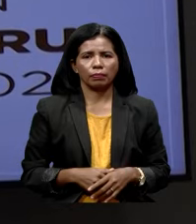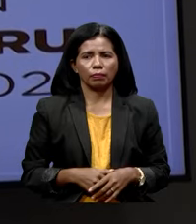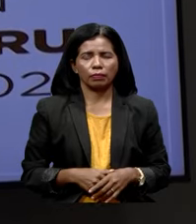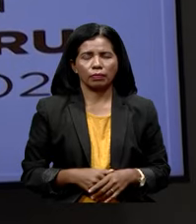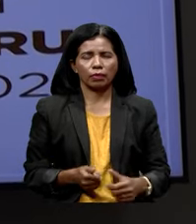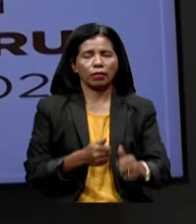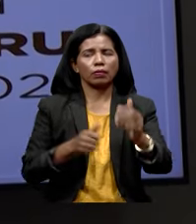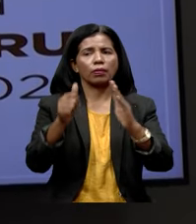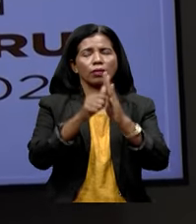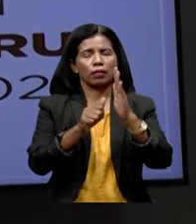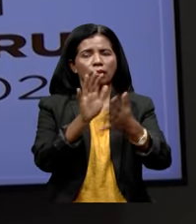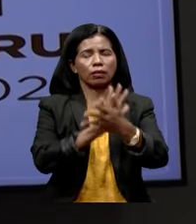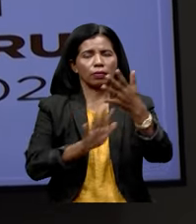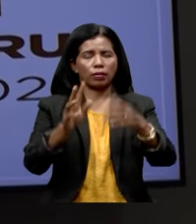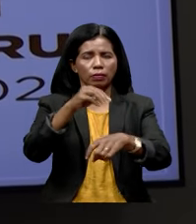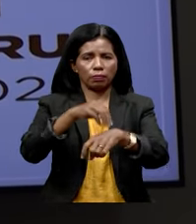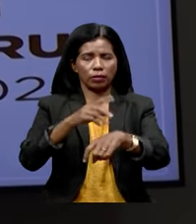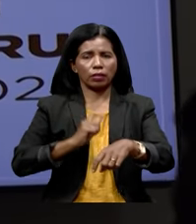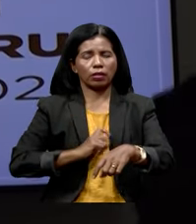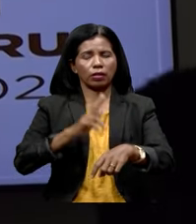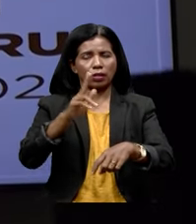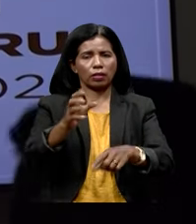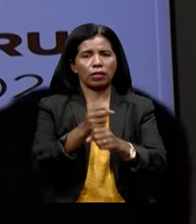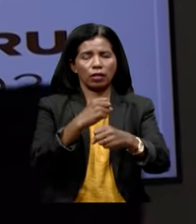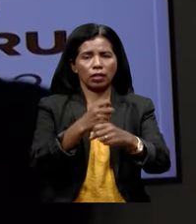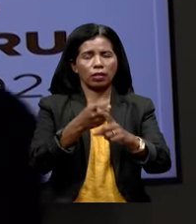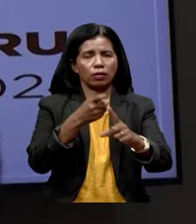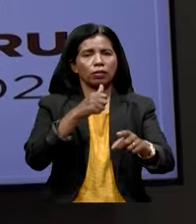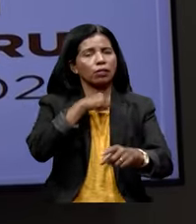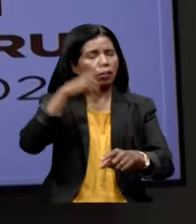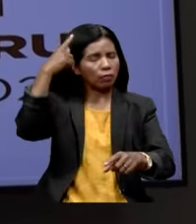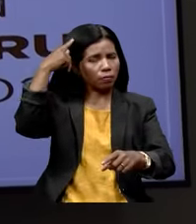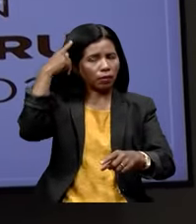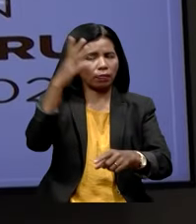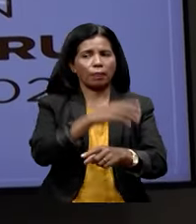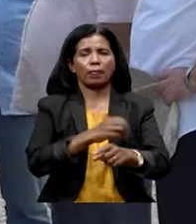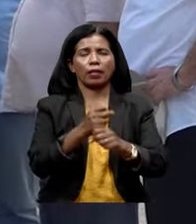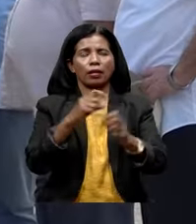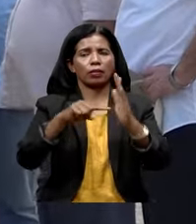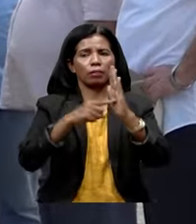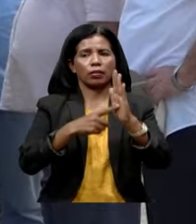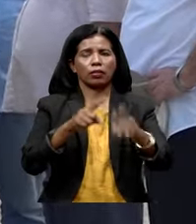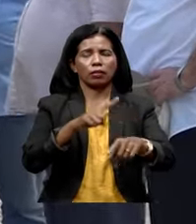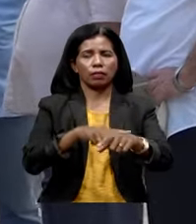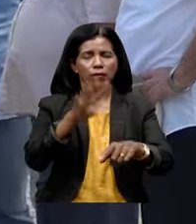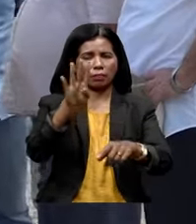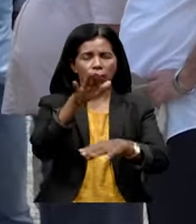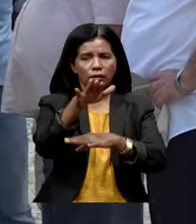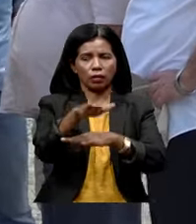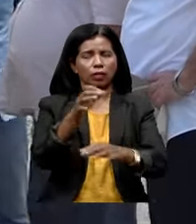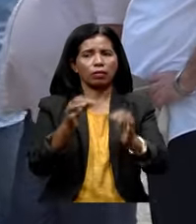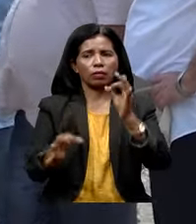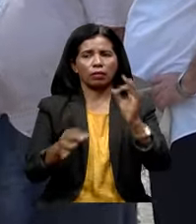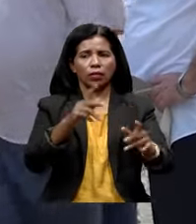Tuir azenda celebração misa ya Tasi-Tolu nebe se presidi husi Papa Francisco se hahu ya tuku hat lorokraik maske